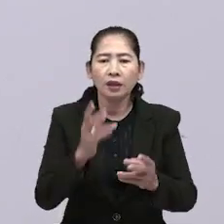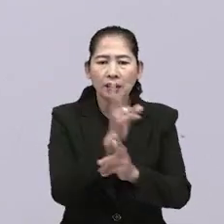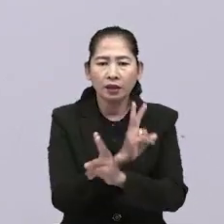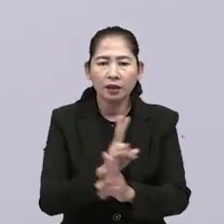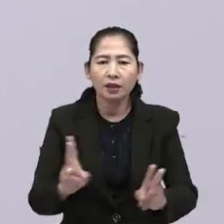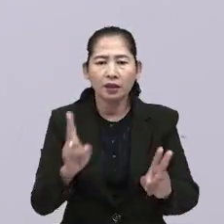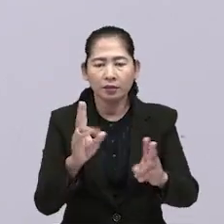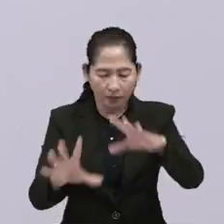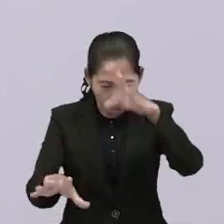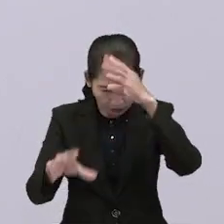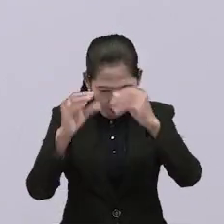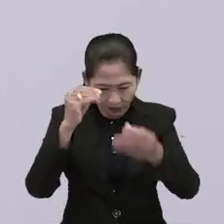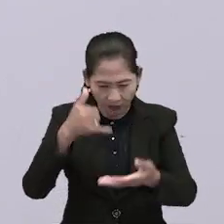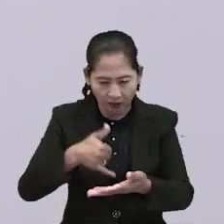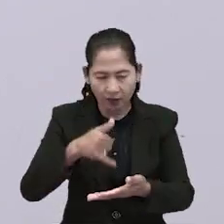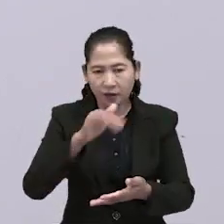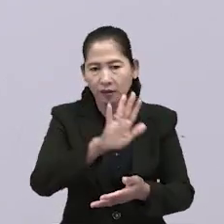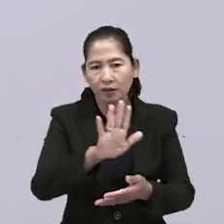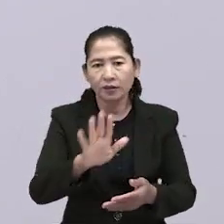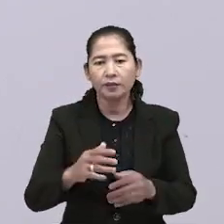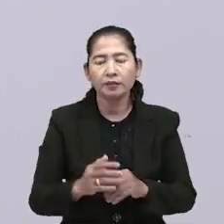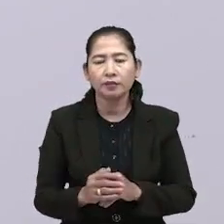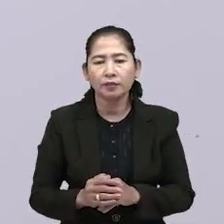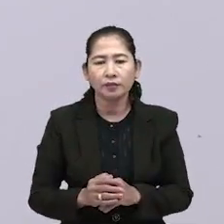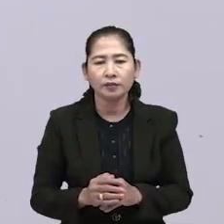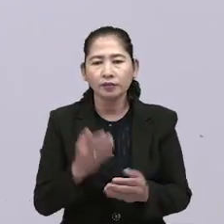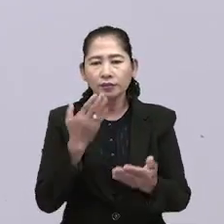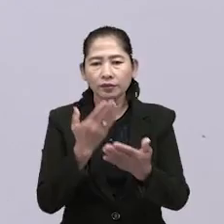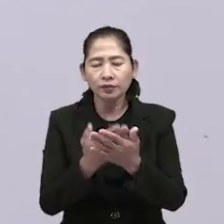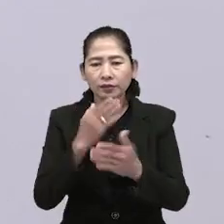trìm xâm rạp cá riêng